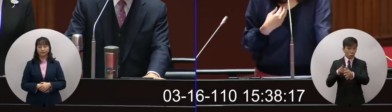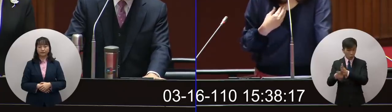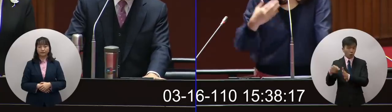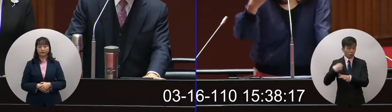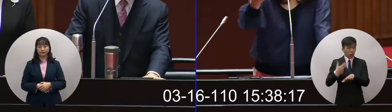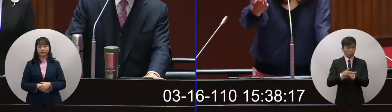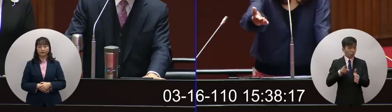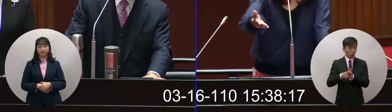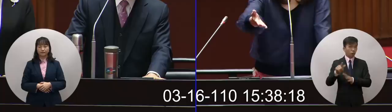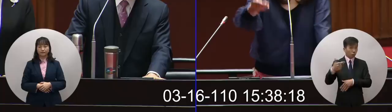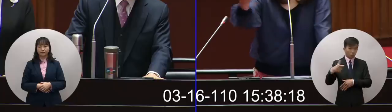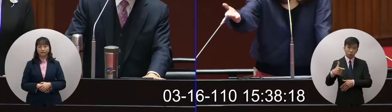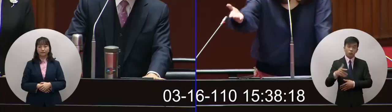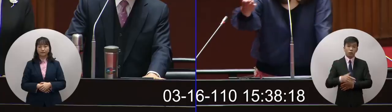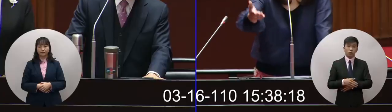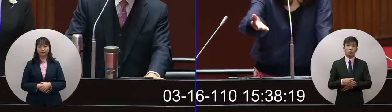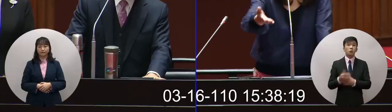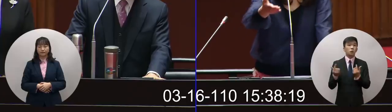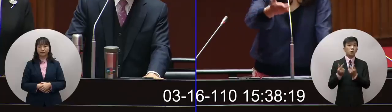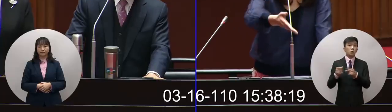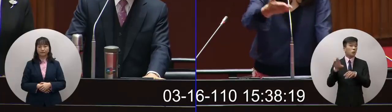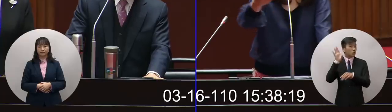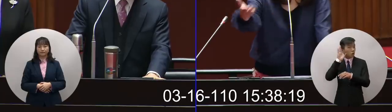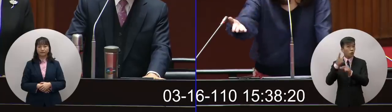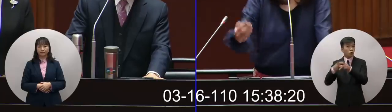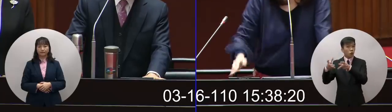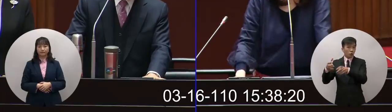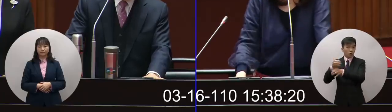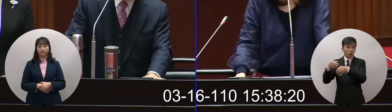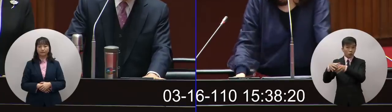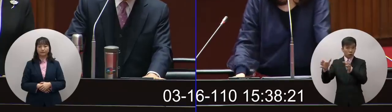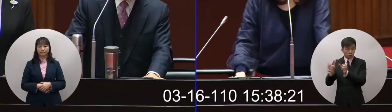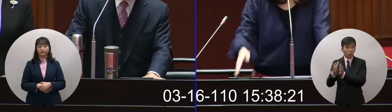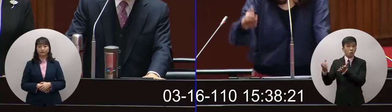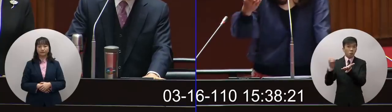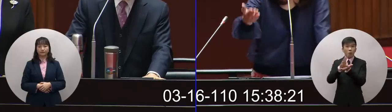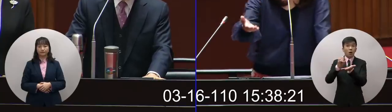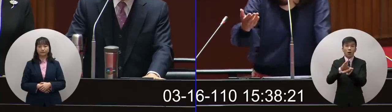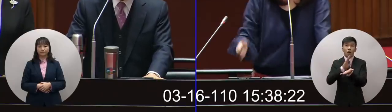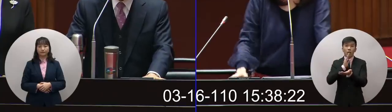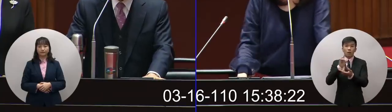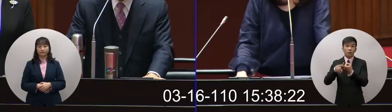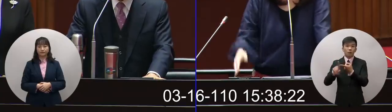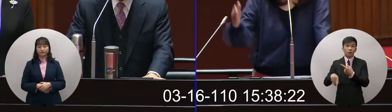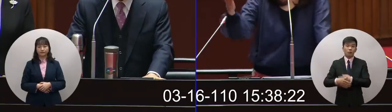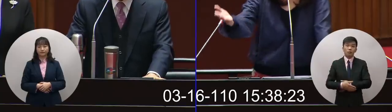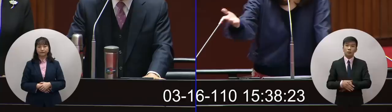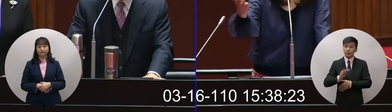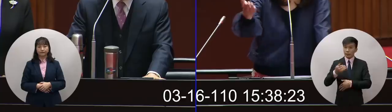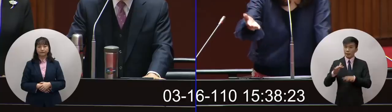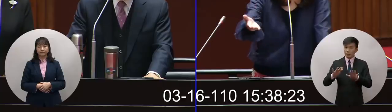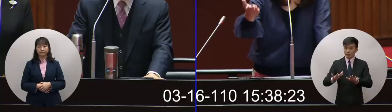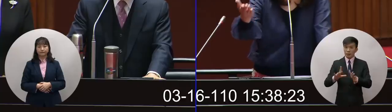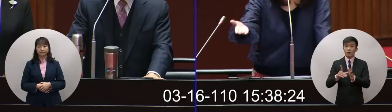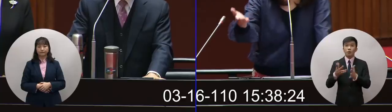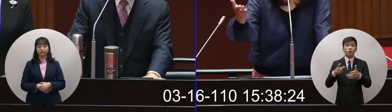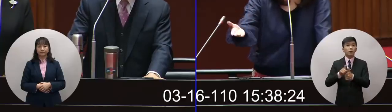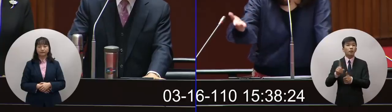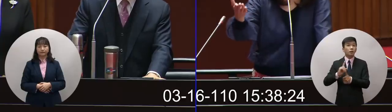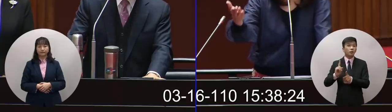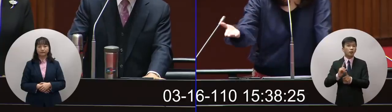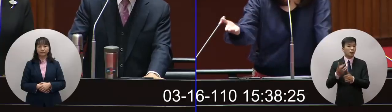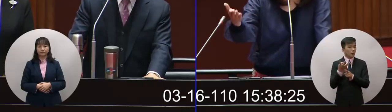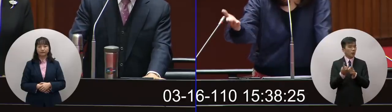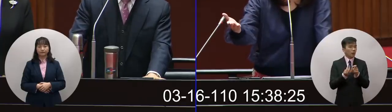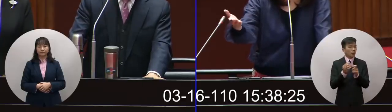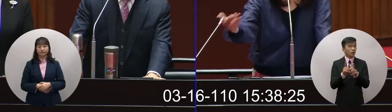专家，我相信您也是听中油、台电、经济部给您的报告。那现在问题就在于，长期关心这一片藻礁